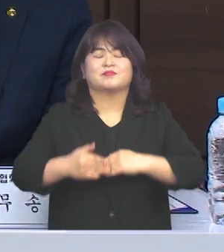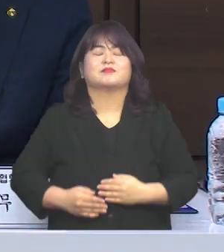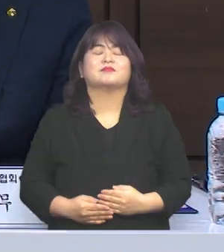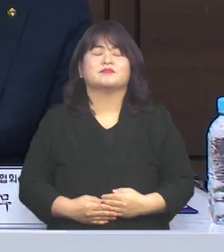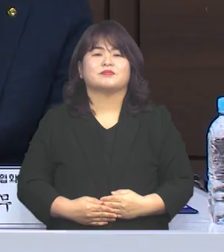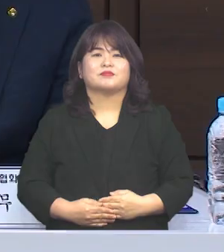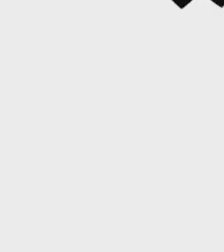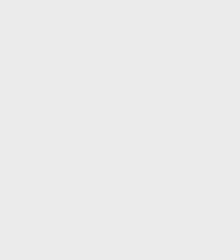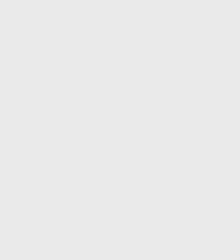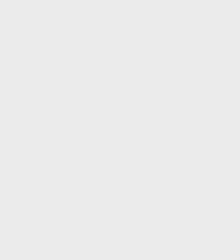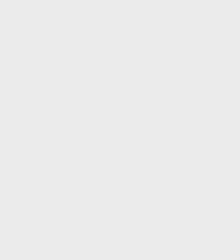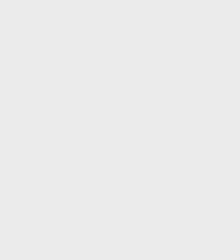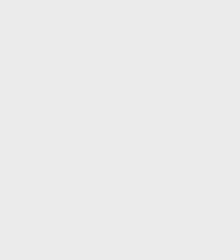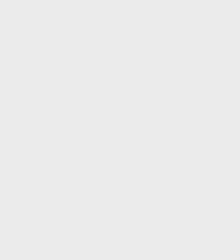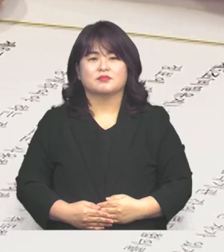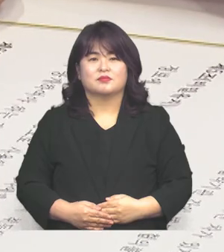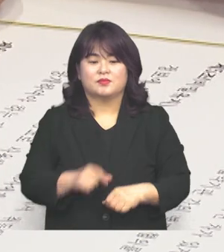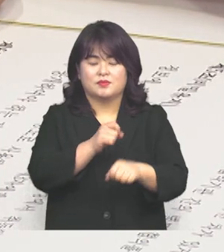말했습니다.